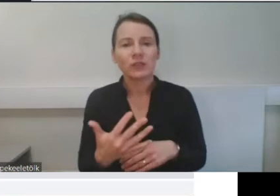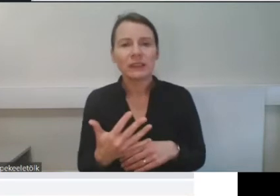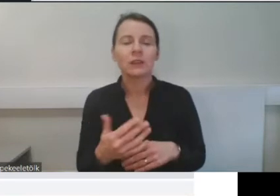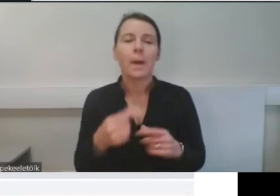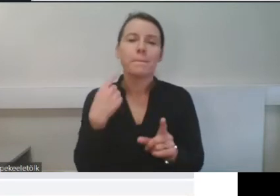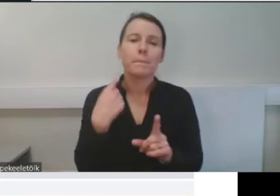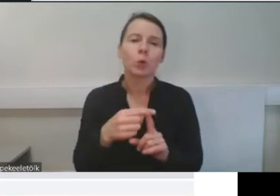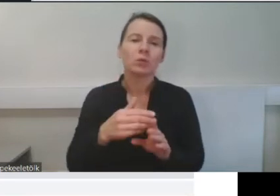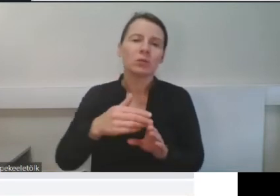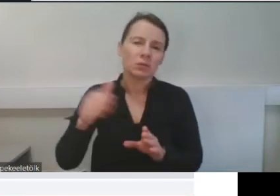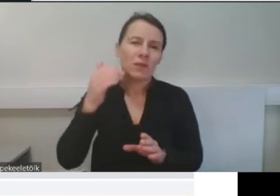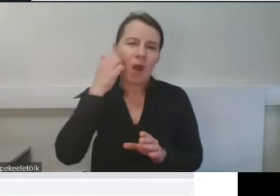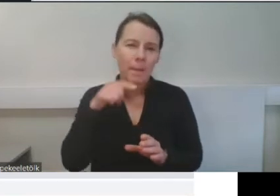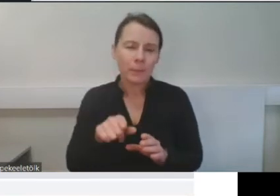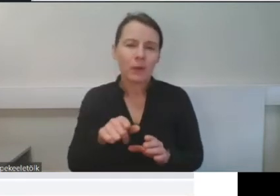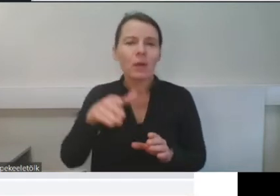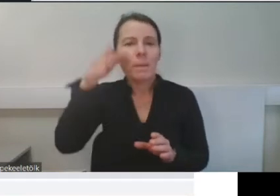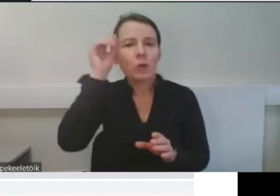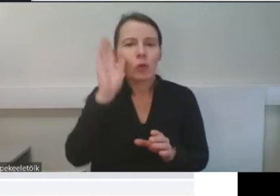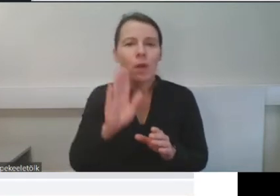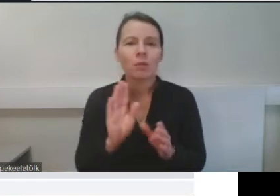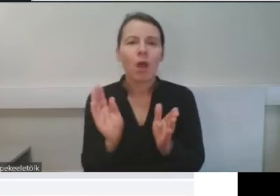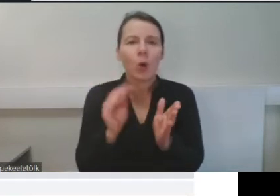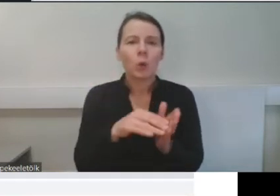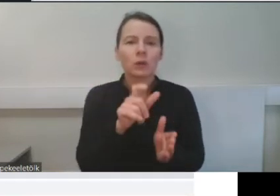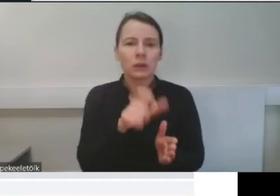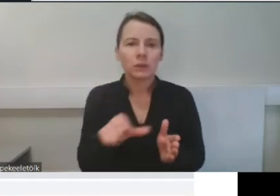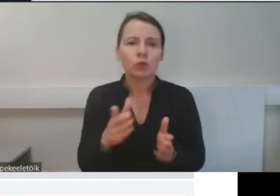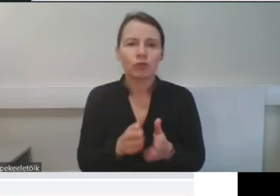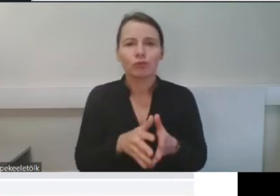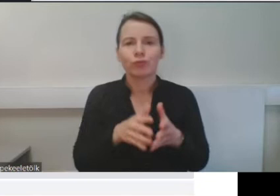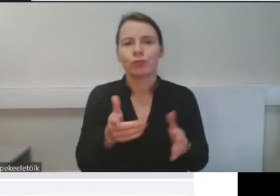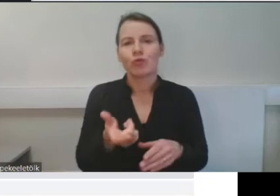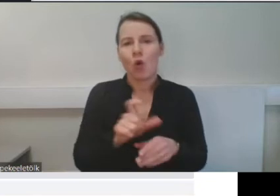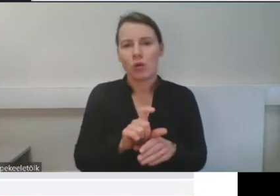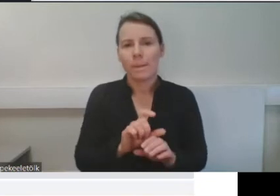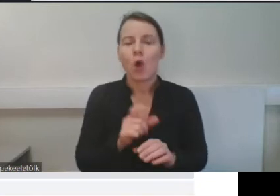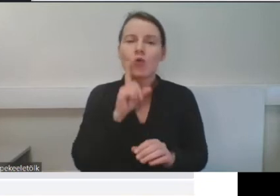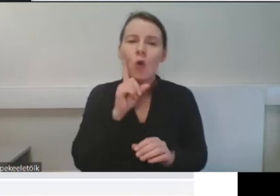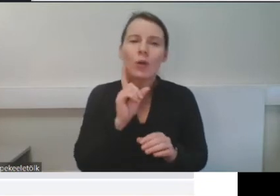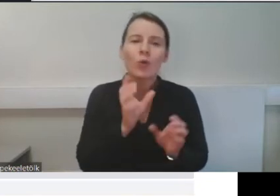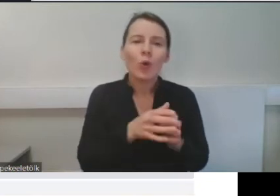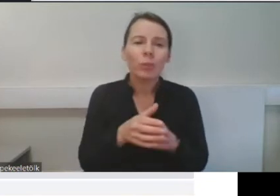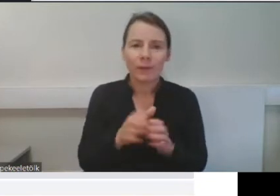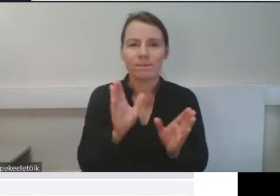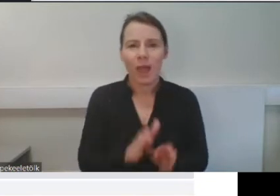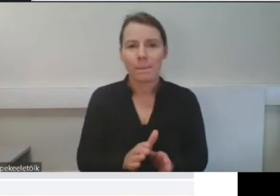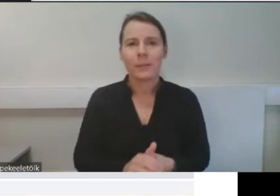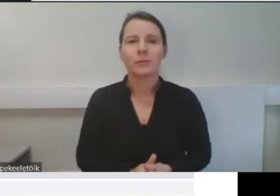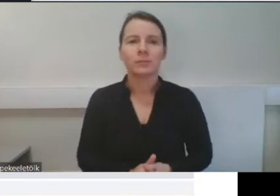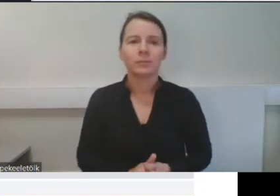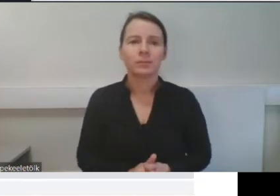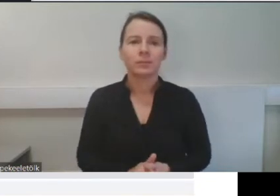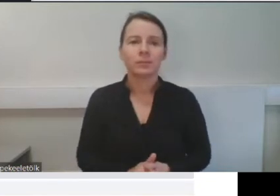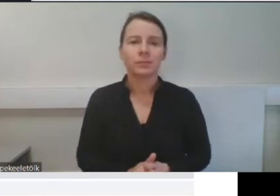seda, et saab valida erinevaid vaateid, vaade 1 ja vaade 2. Vaade 1 tähendab